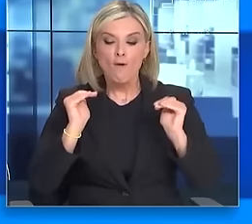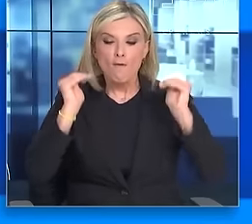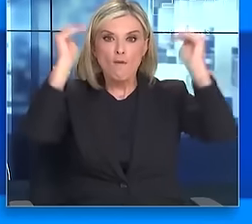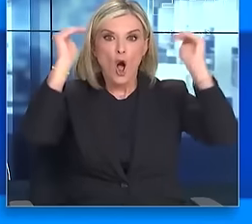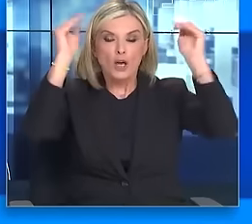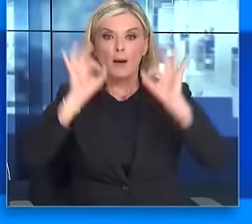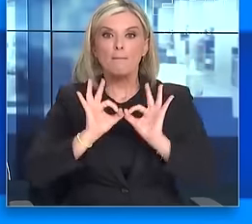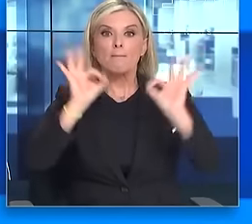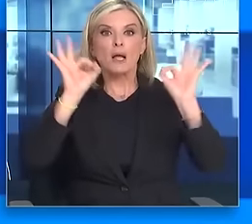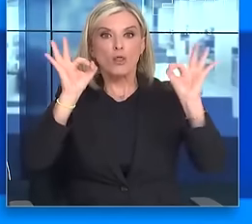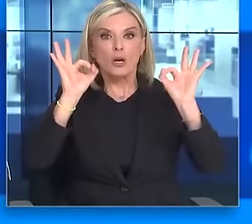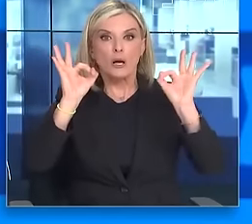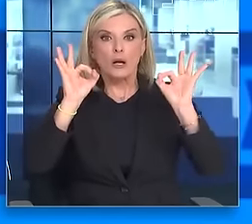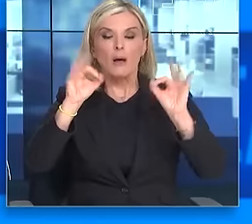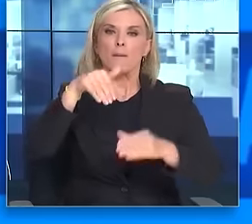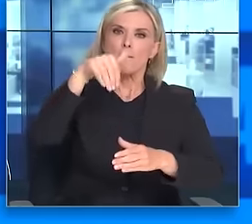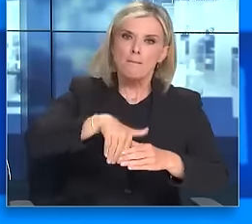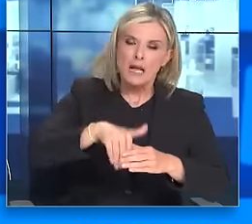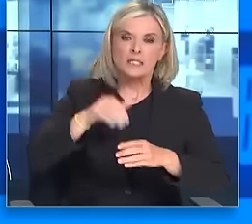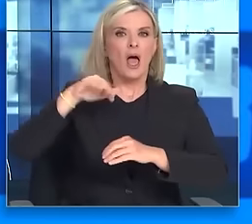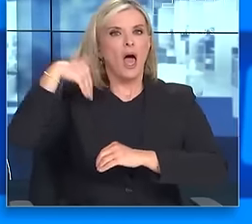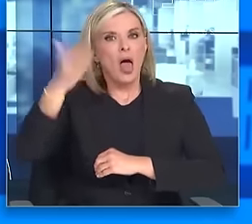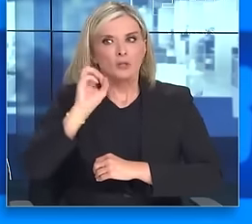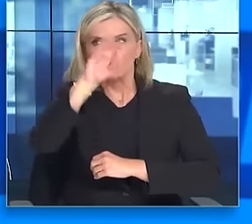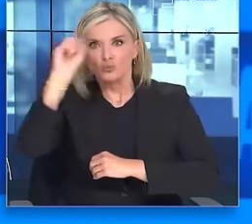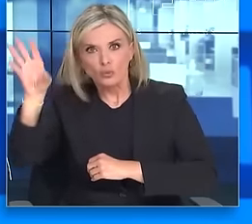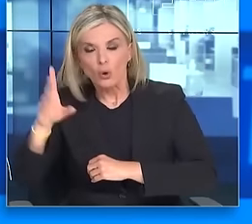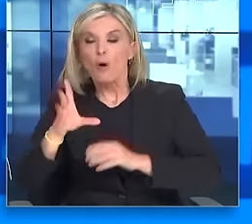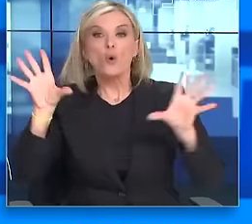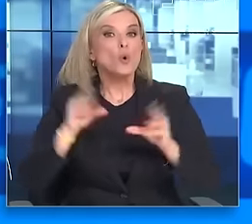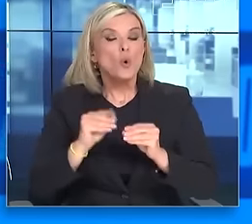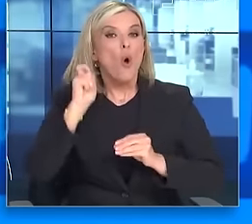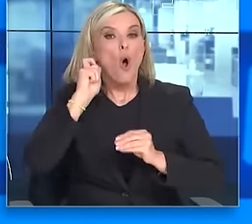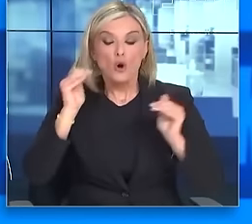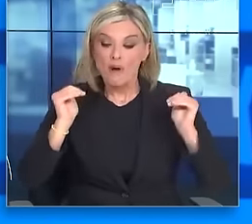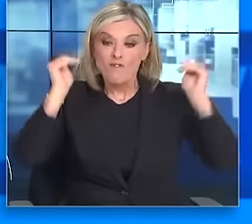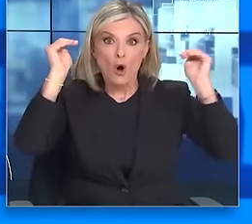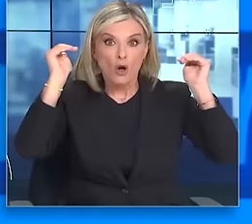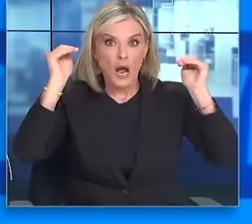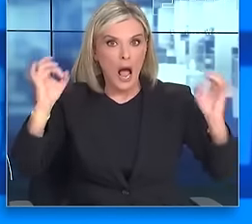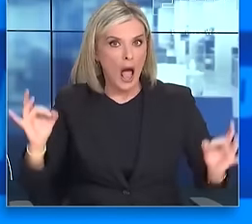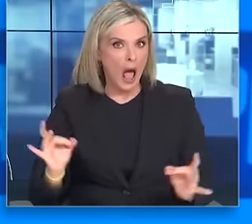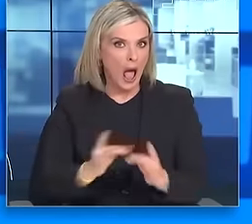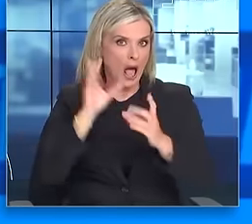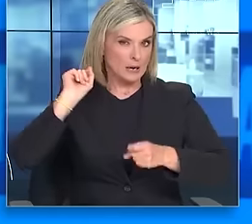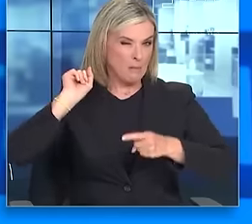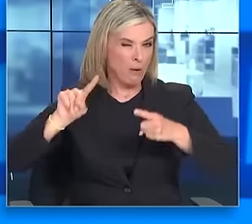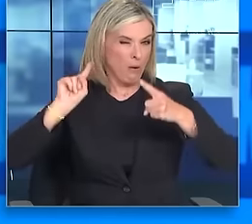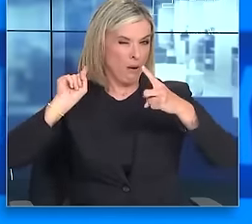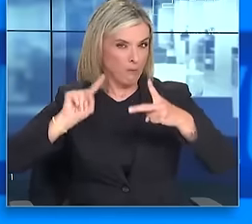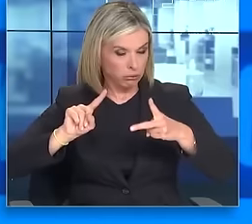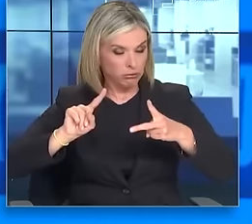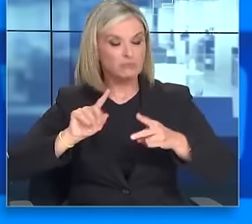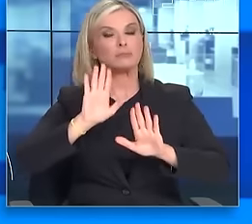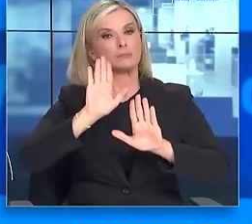χώρας όταν γίνονται αναφορές στον βόρειο γείτονά μας. Σε αντίθετη περίπτωση είναι βέβαιο ότι